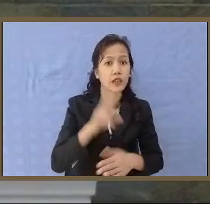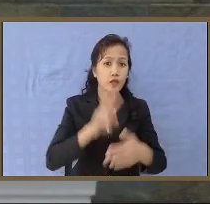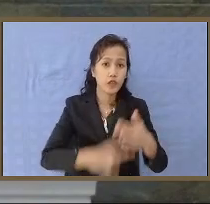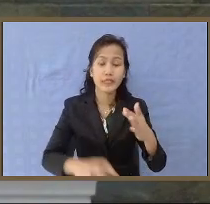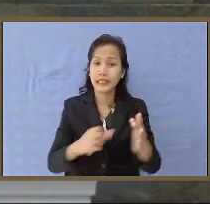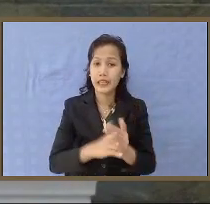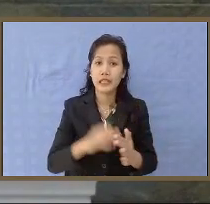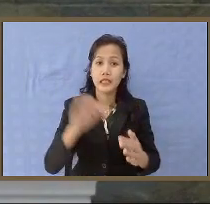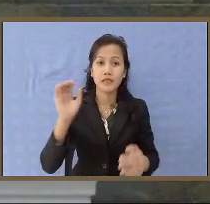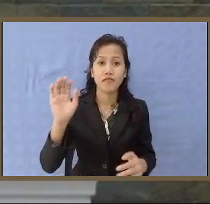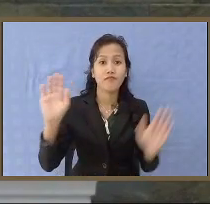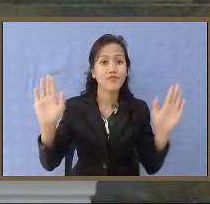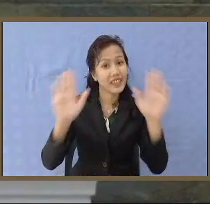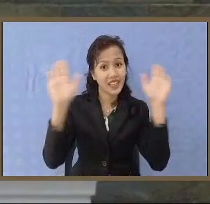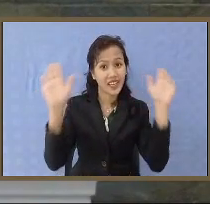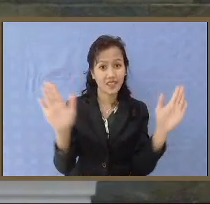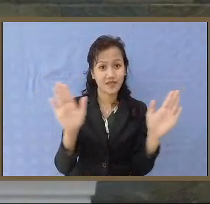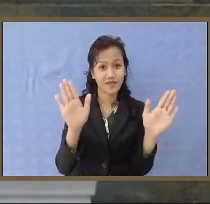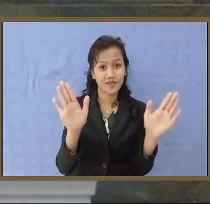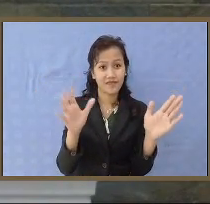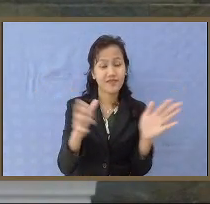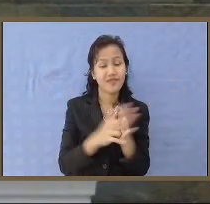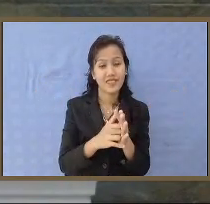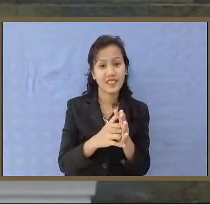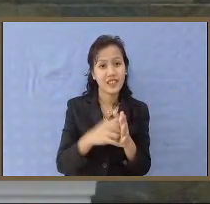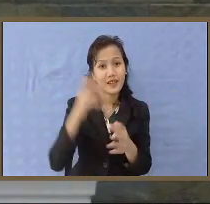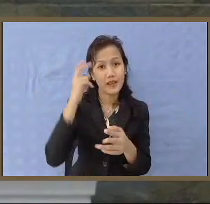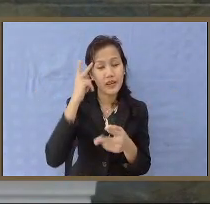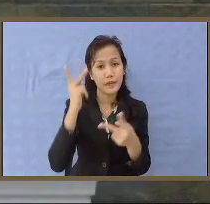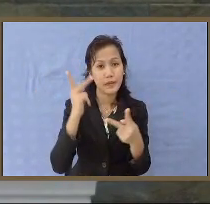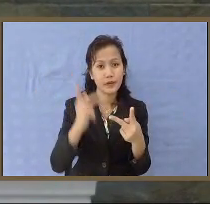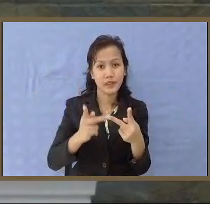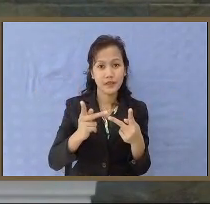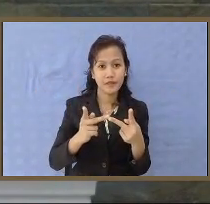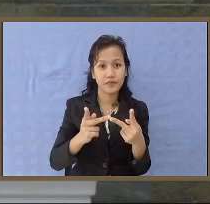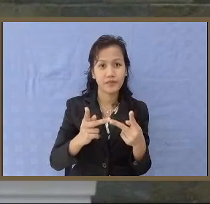Sunday. Kasi ang purpose naman ho niyan,